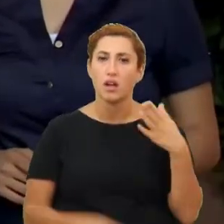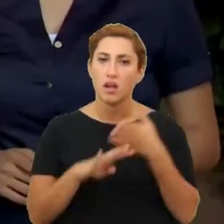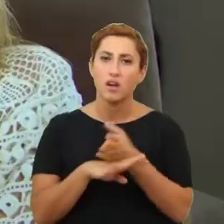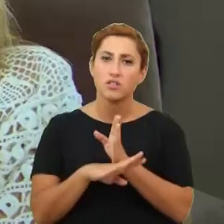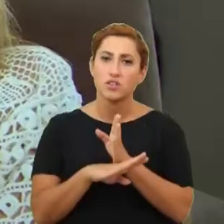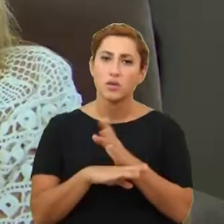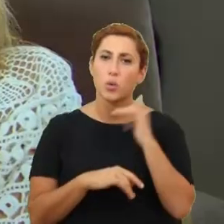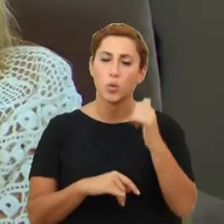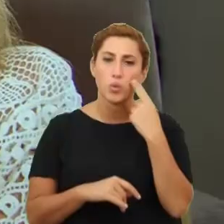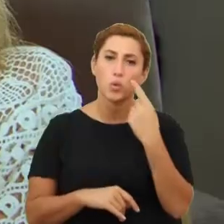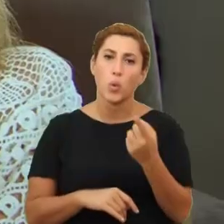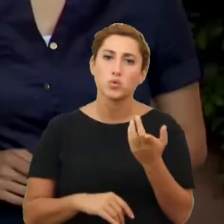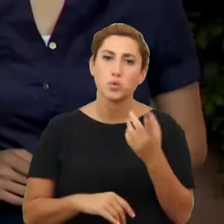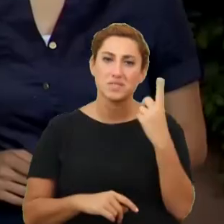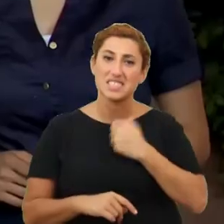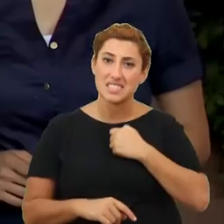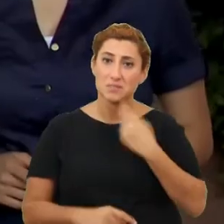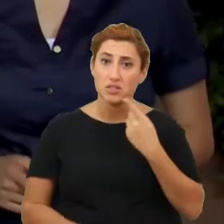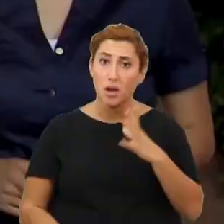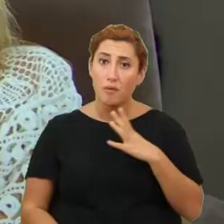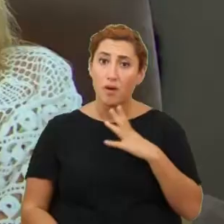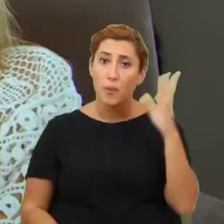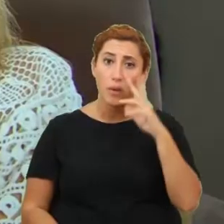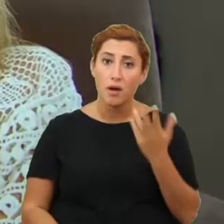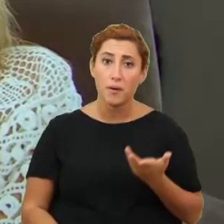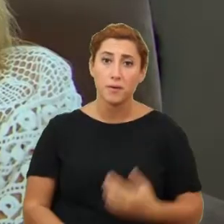hakikaten kötü görünüyorsun, bir sıkıntı mı var Rüyam?